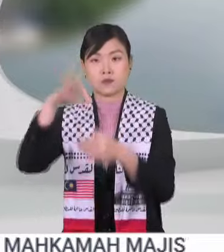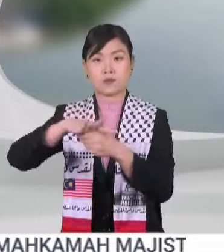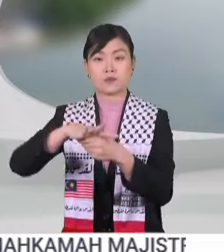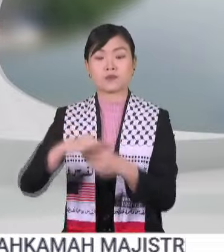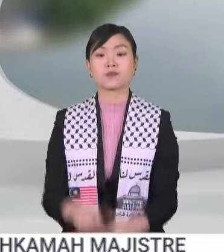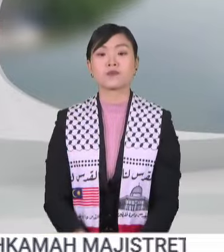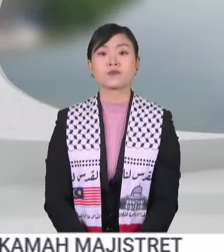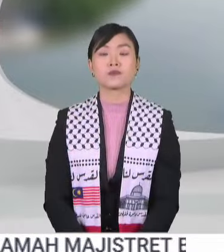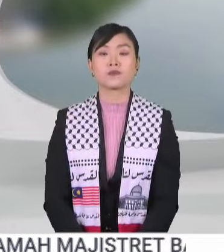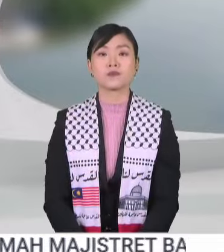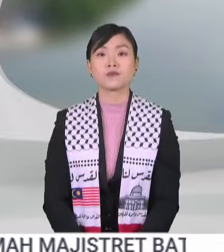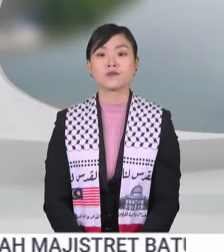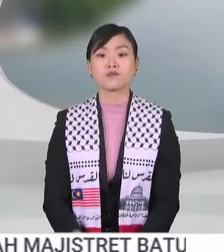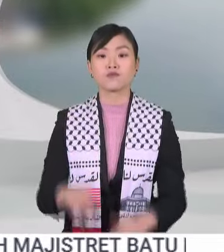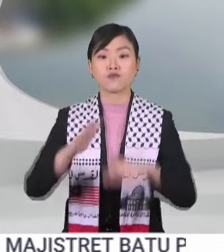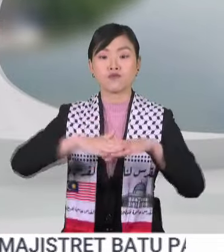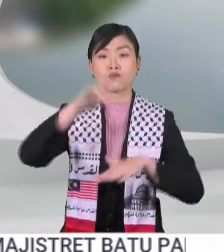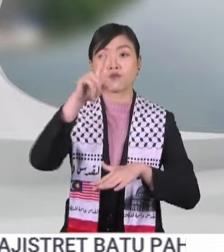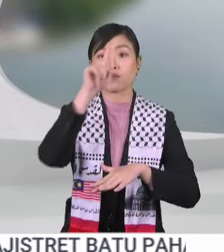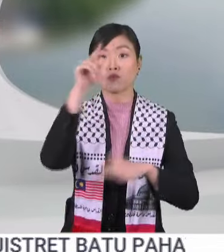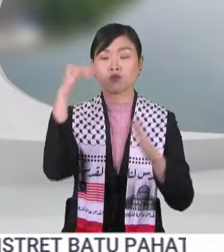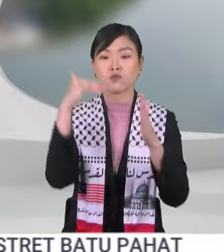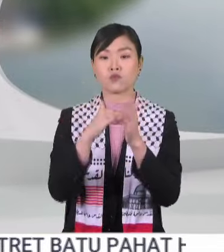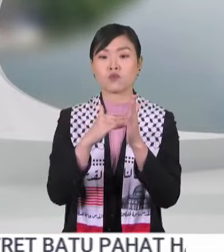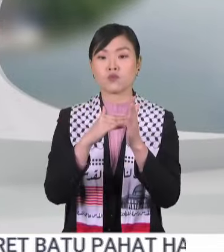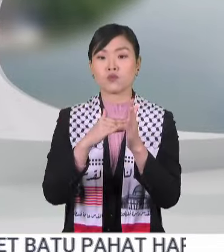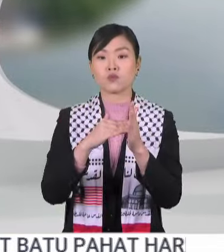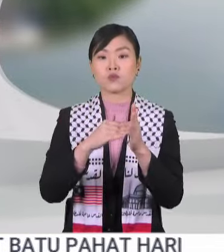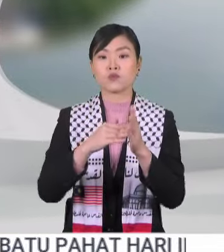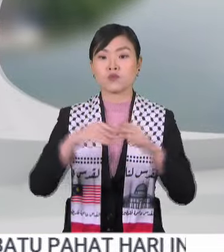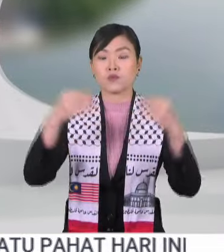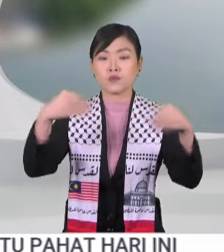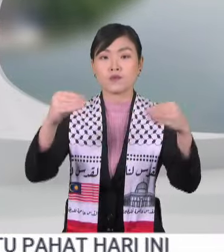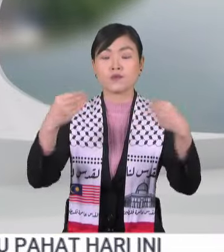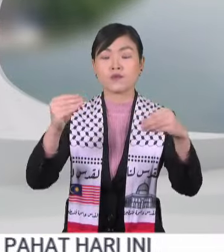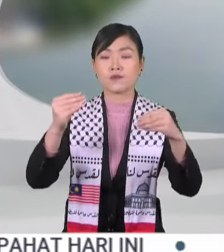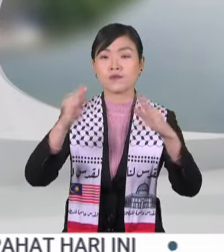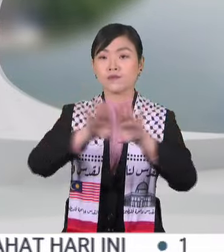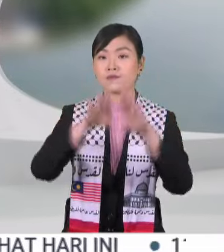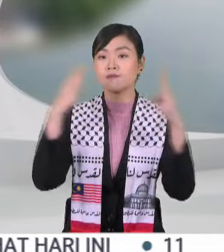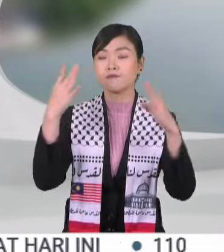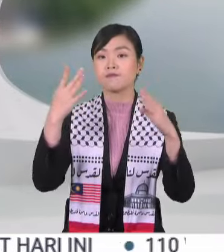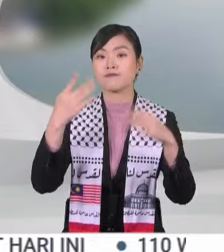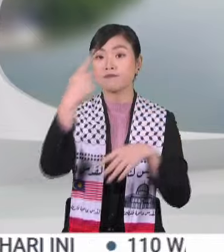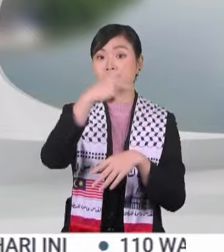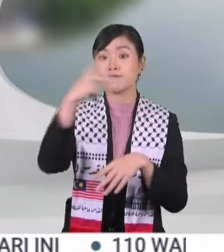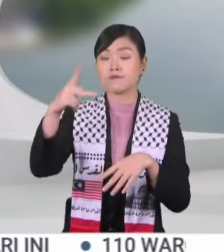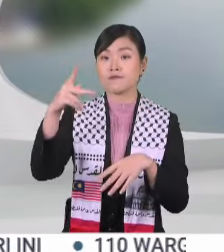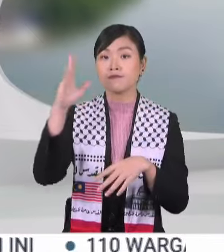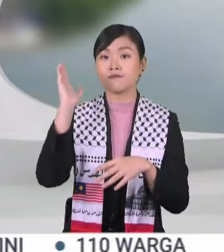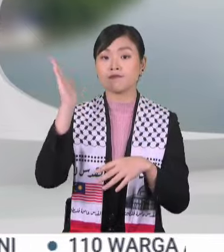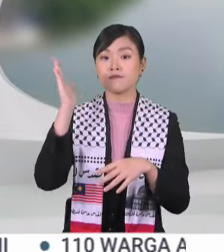mengundi lebih 1000 gerai bazar Ramadan melibatkan 15 lokasi di sekitar kota Kinabalu akan dibuka dewan bandaraya Kota